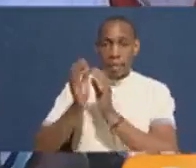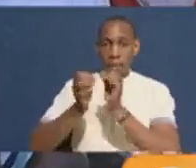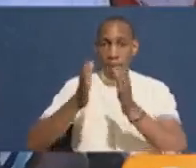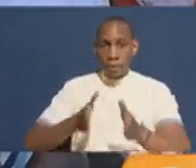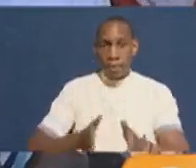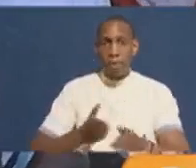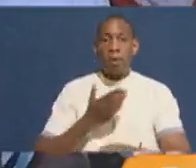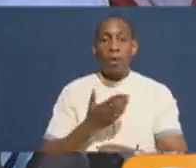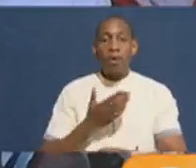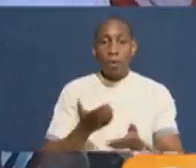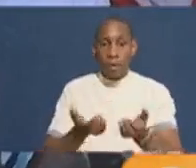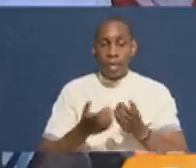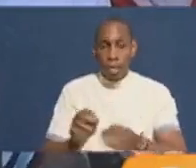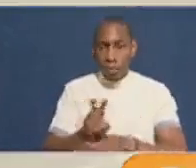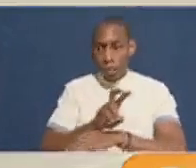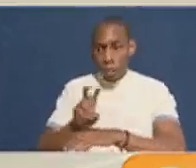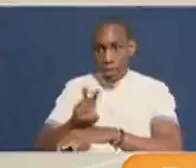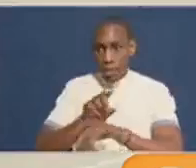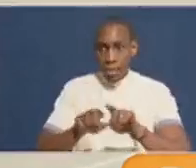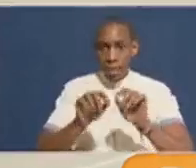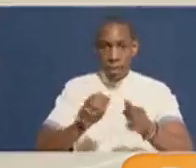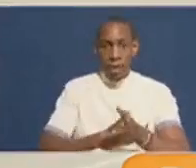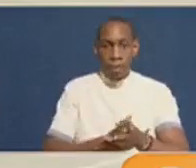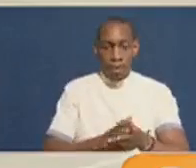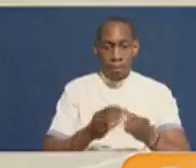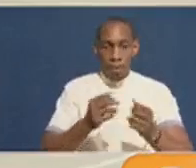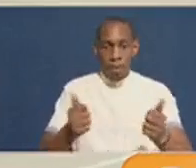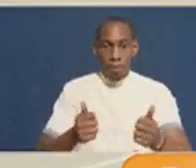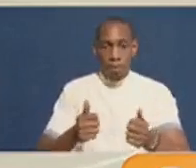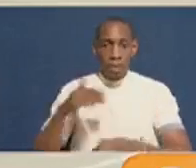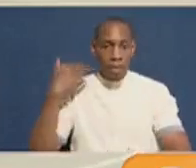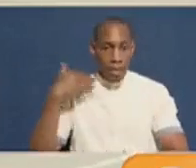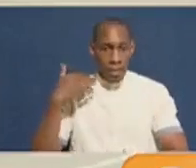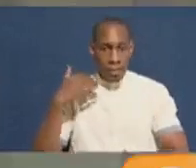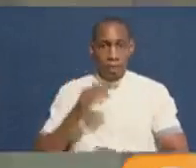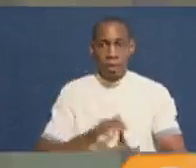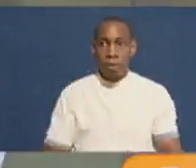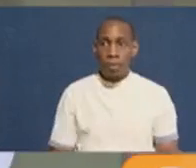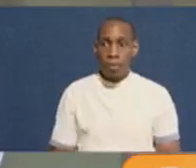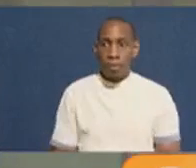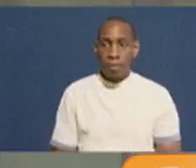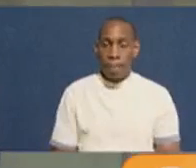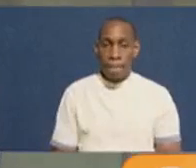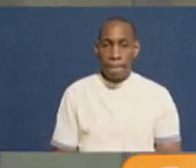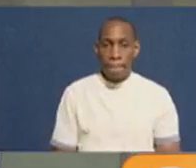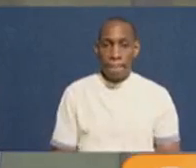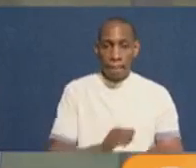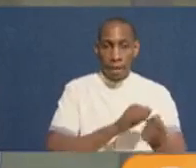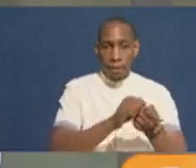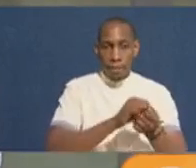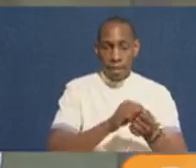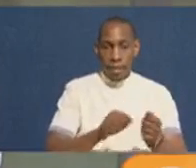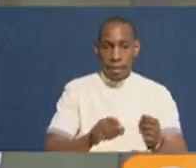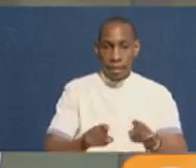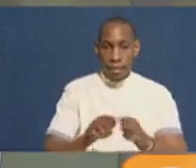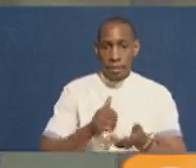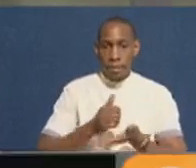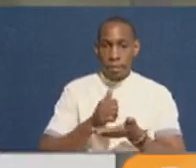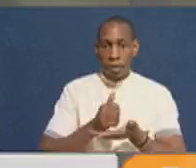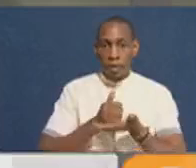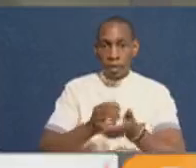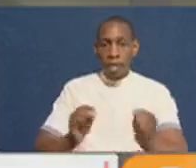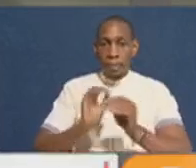usalama wakitakiwa kushika doria ili kuzima visa vya utovu wa nidhamu. Kwa Ijumaa, we facilitate a sitting